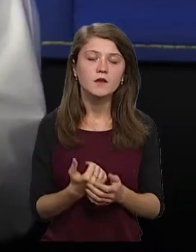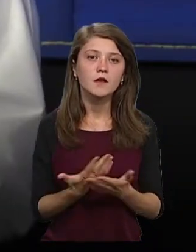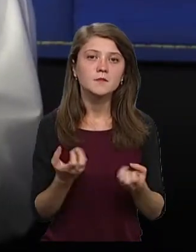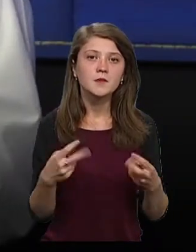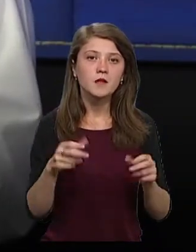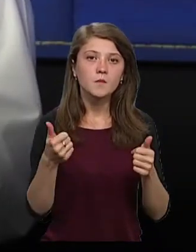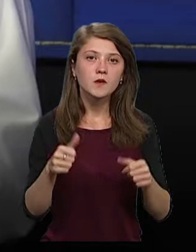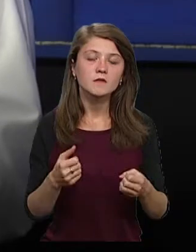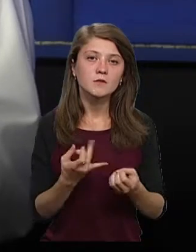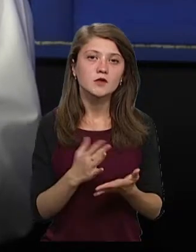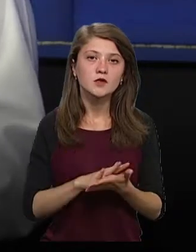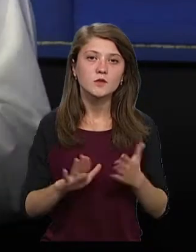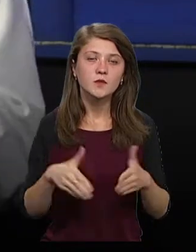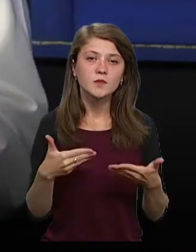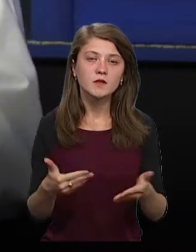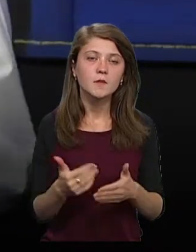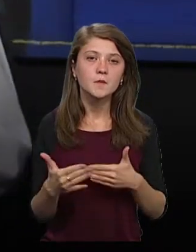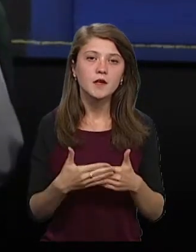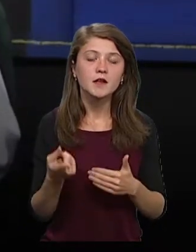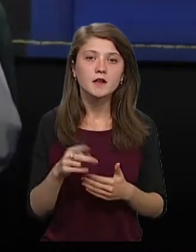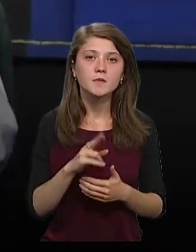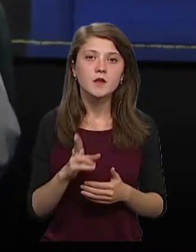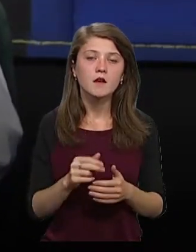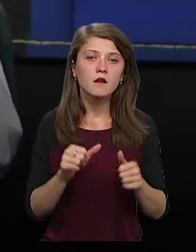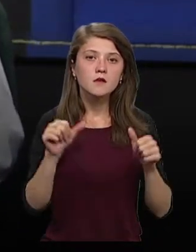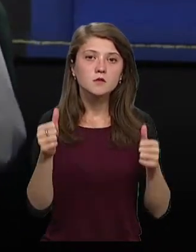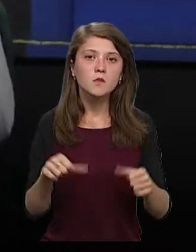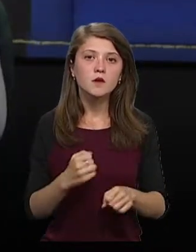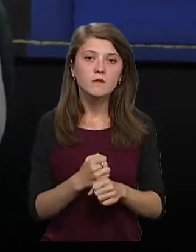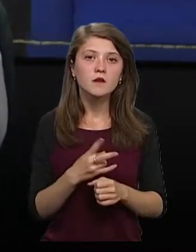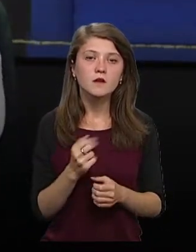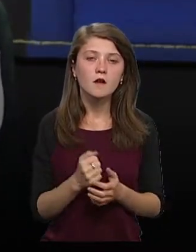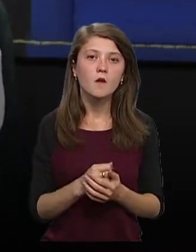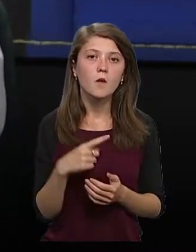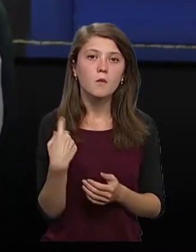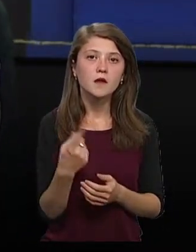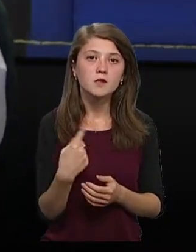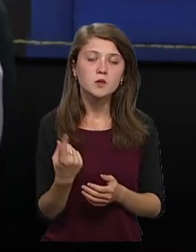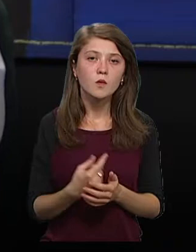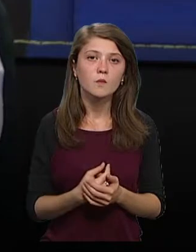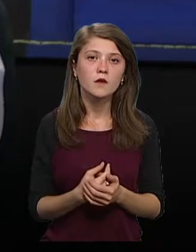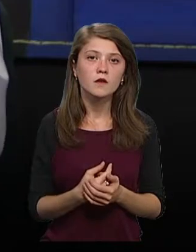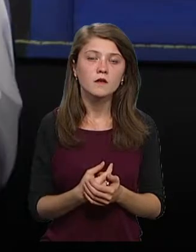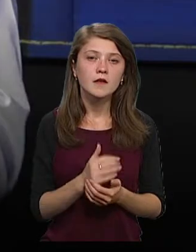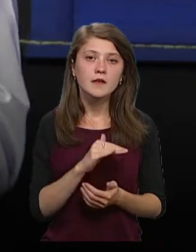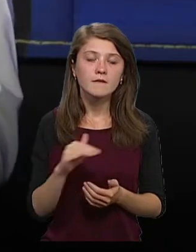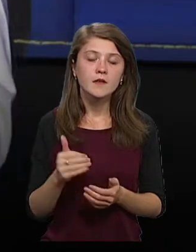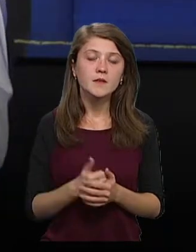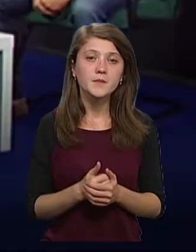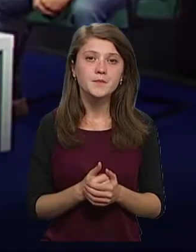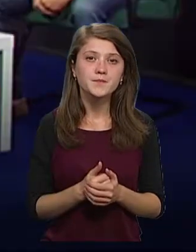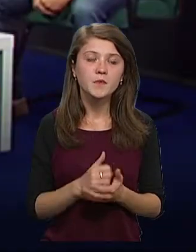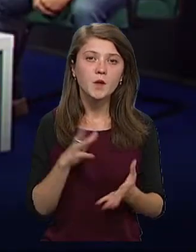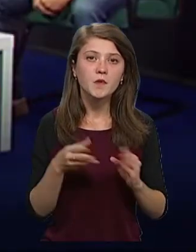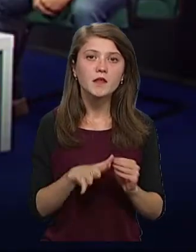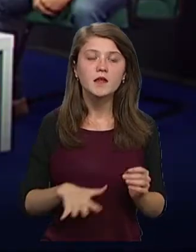але це чисто пропозиції. На сьогоднішній день перед тим, дійсно, як змоделювати на обласному рівні от субрегіональний рівень, да, і